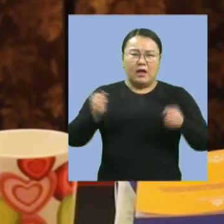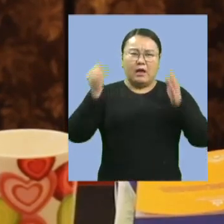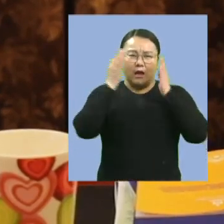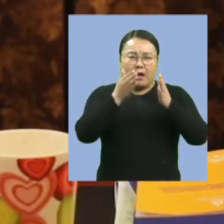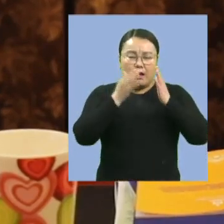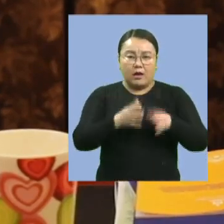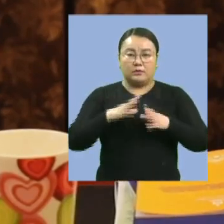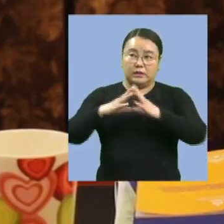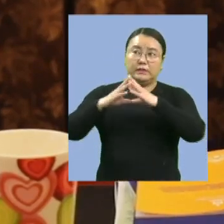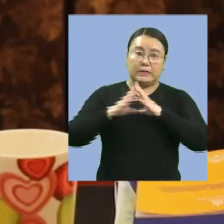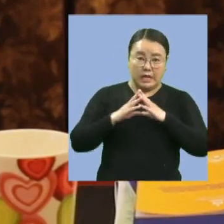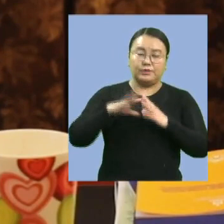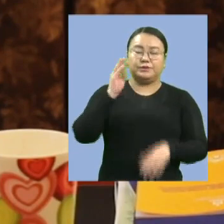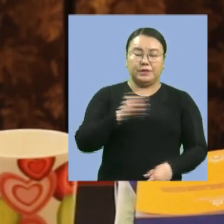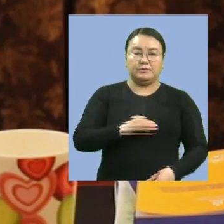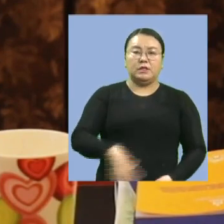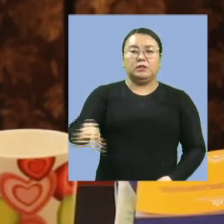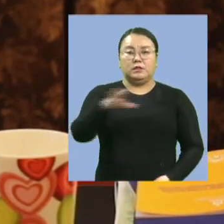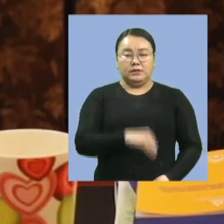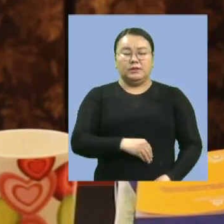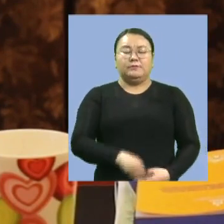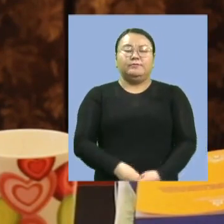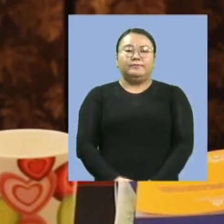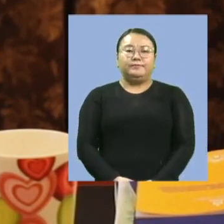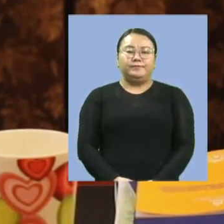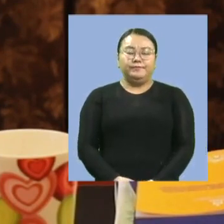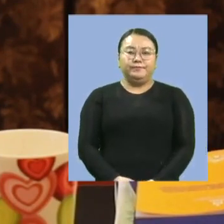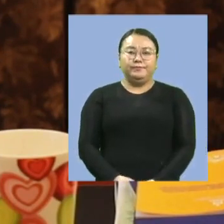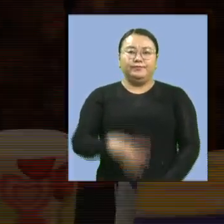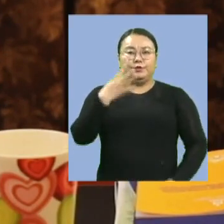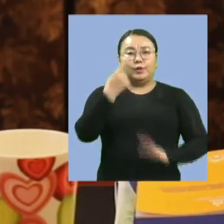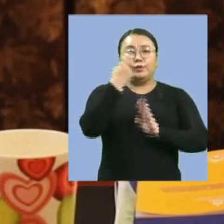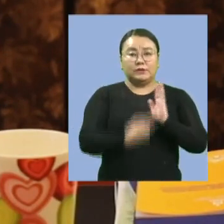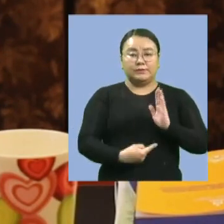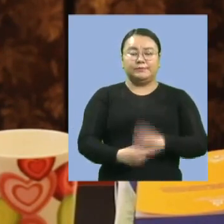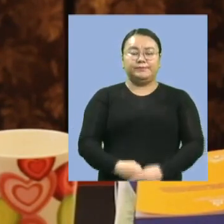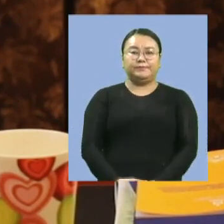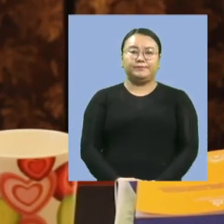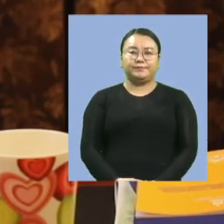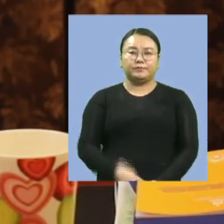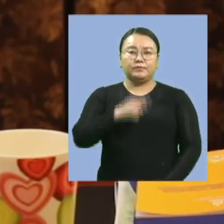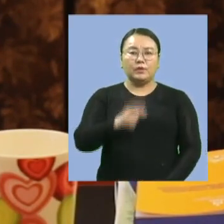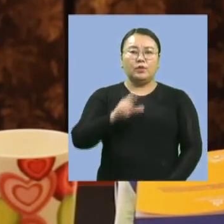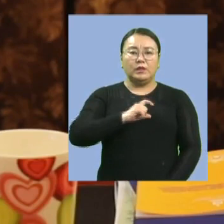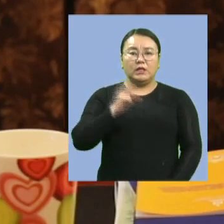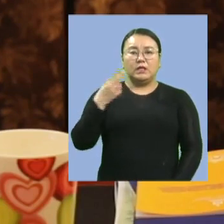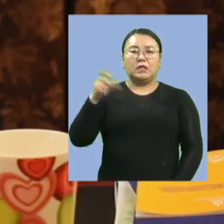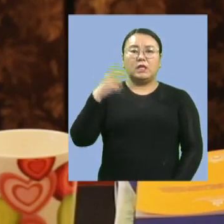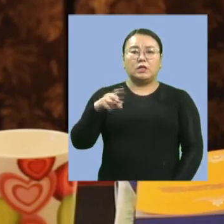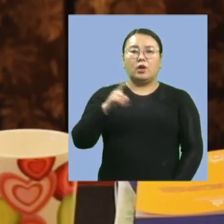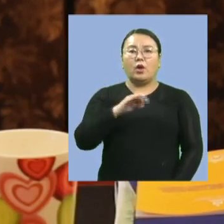ажиллах үүрэг даалгавар өгсөн байгаа. За нөгөөтэйгөр бид бас энэ 4 сард энэ хүний эрхийн дэд